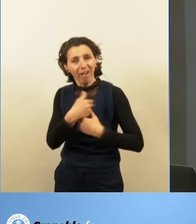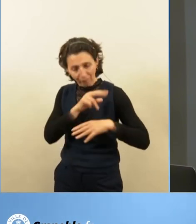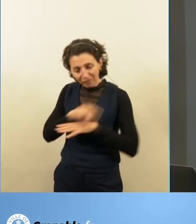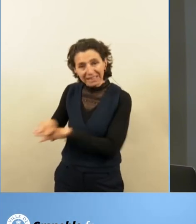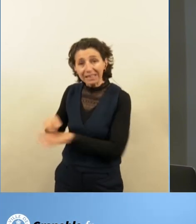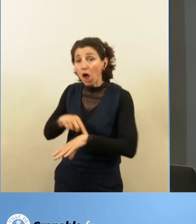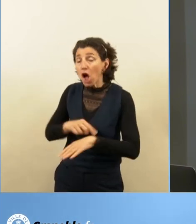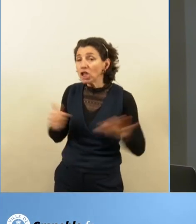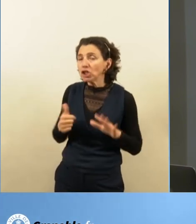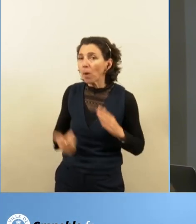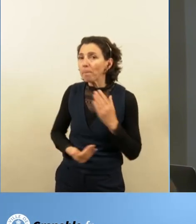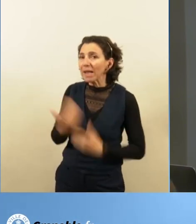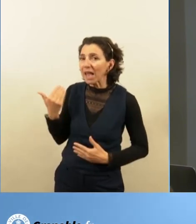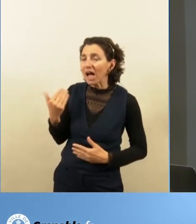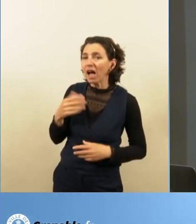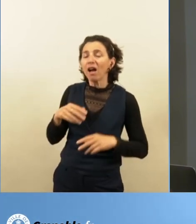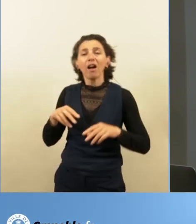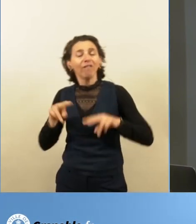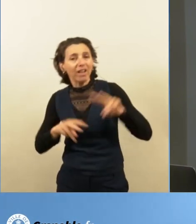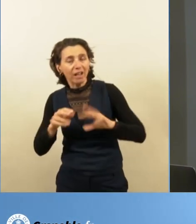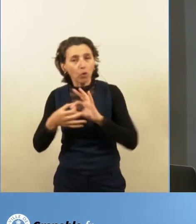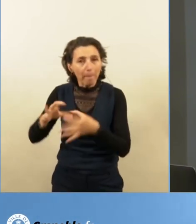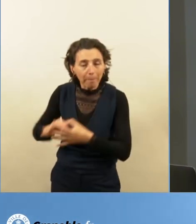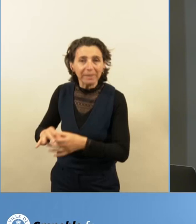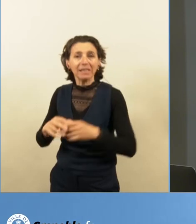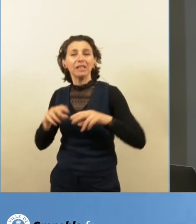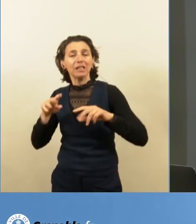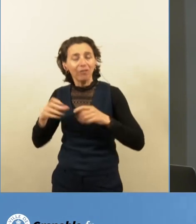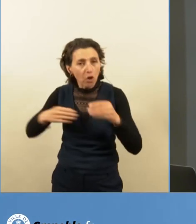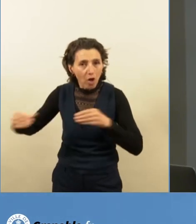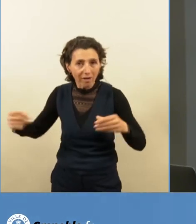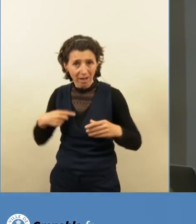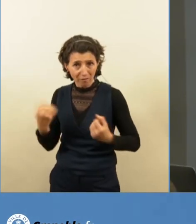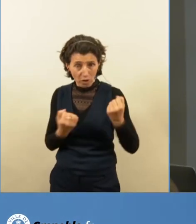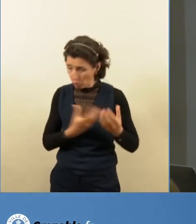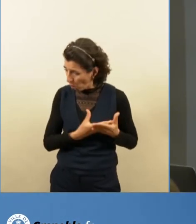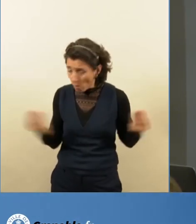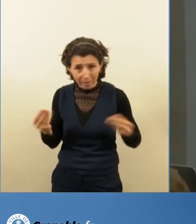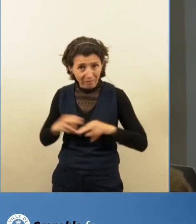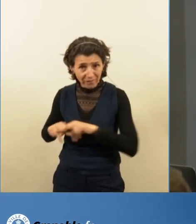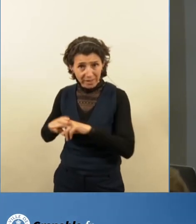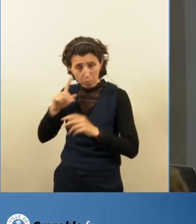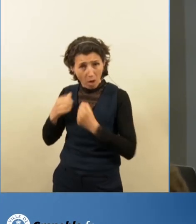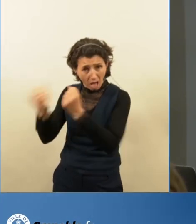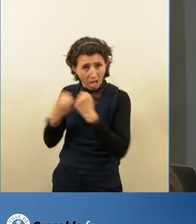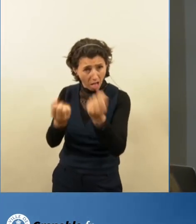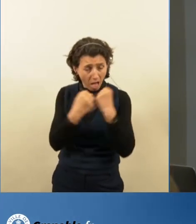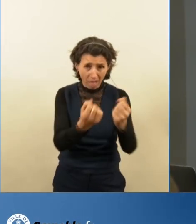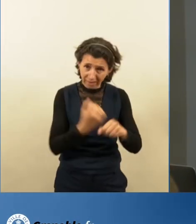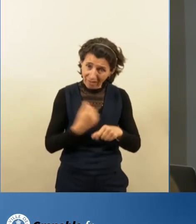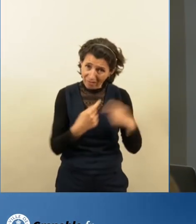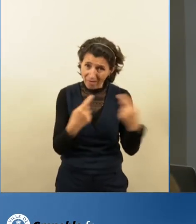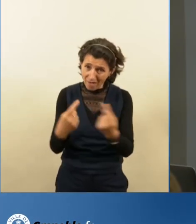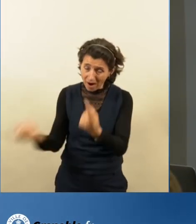constater du nombre de véhicules qui en partent pour aller travailler et vous constaterez que la quasi-totalité de ces